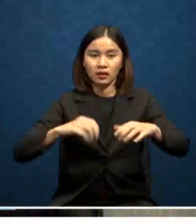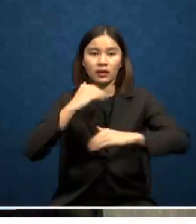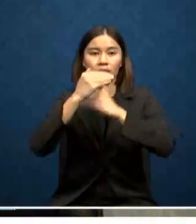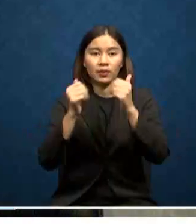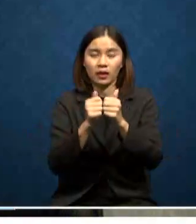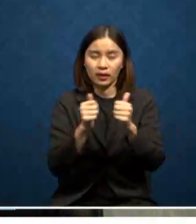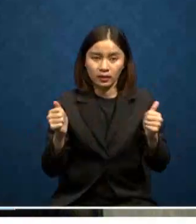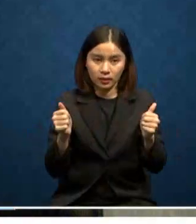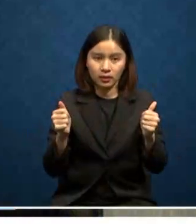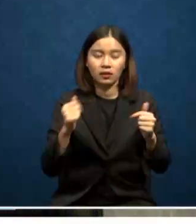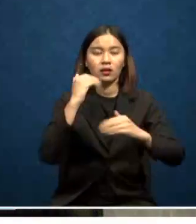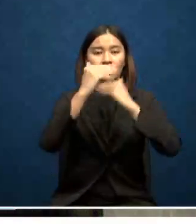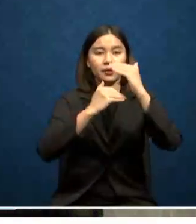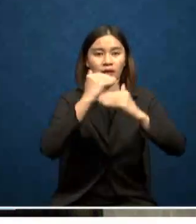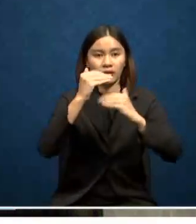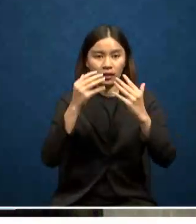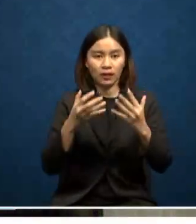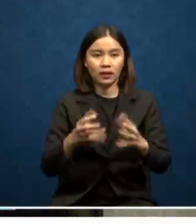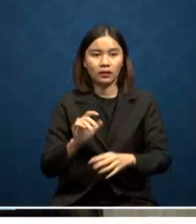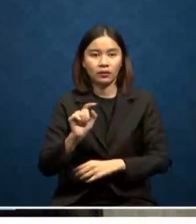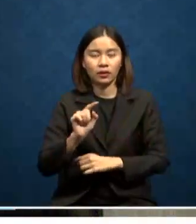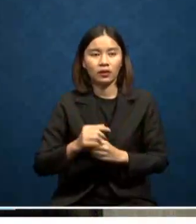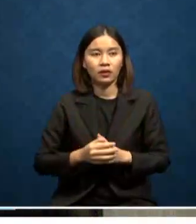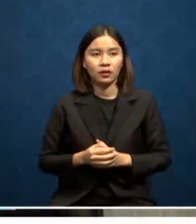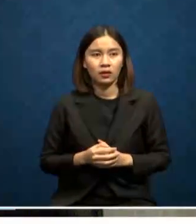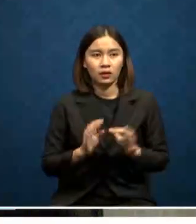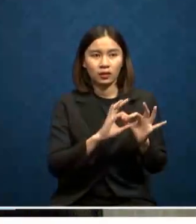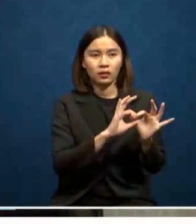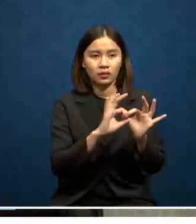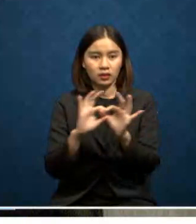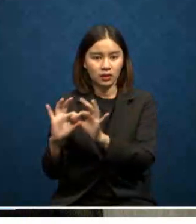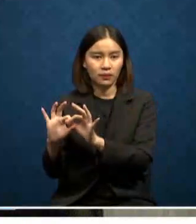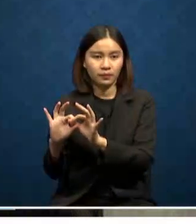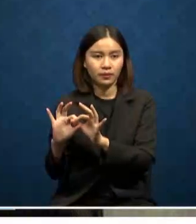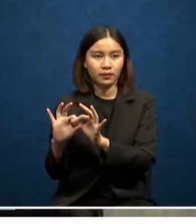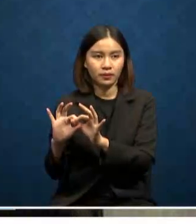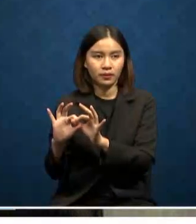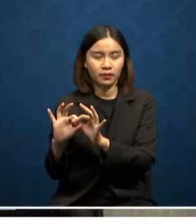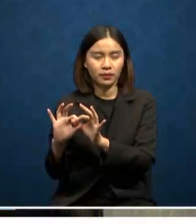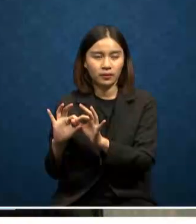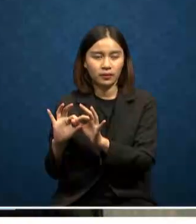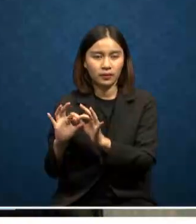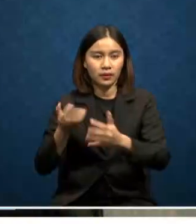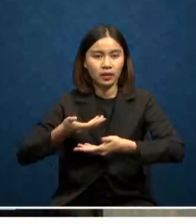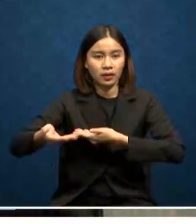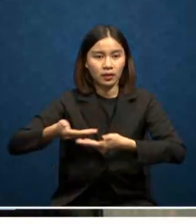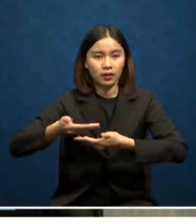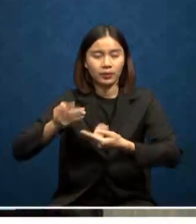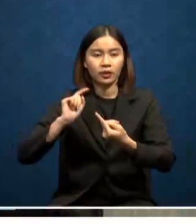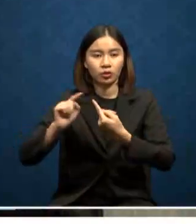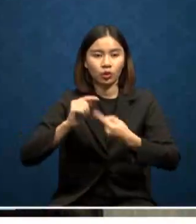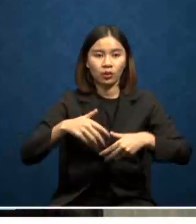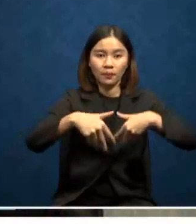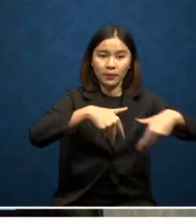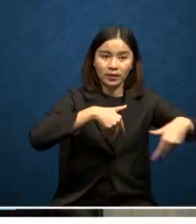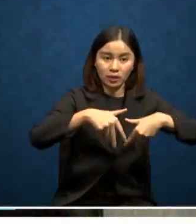พัฒนาแล้วก็โยงการแลกเปลี่ยนของภาคประชาช